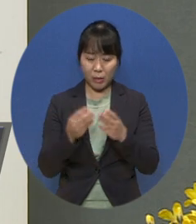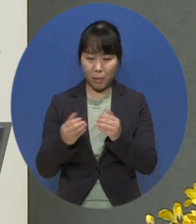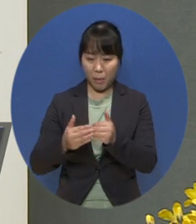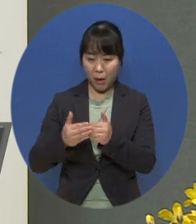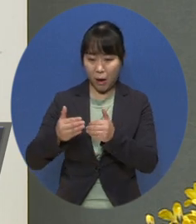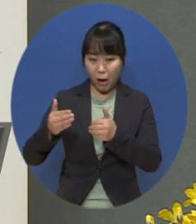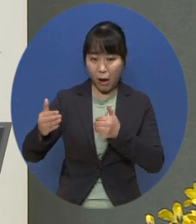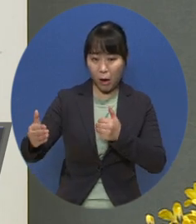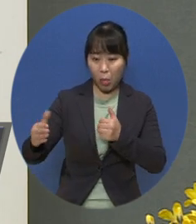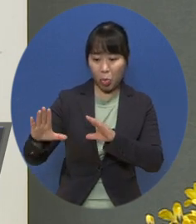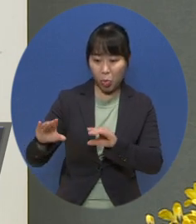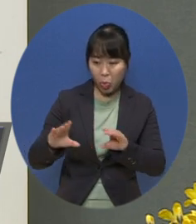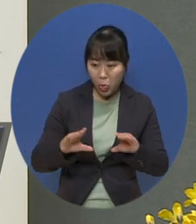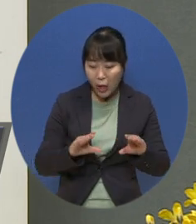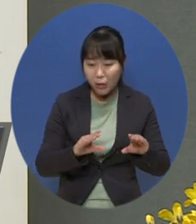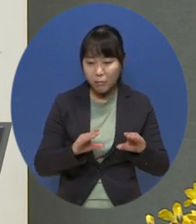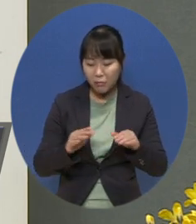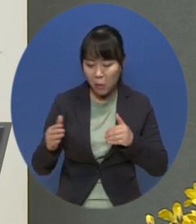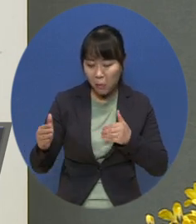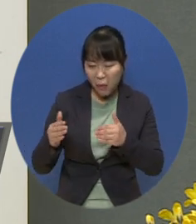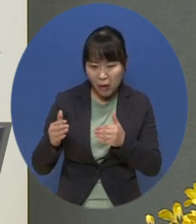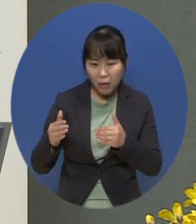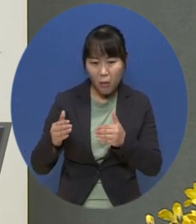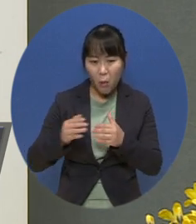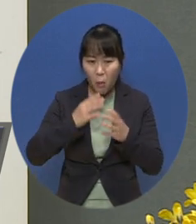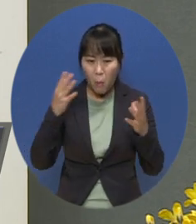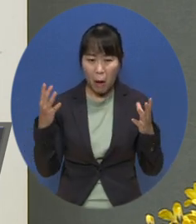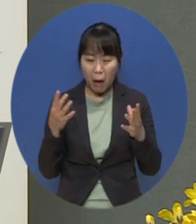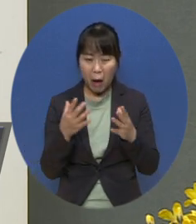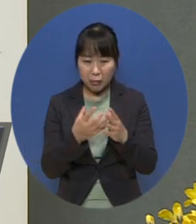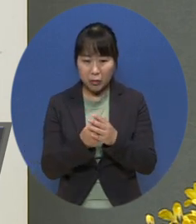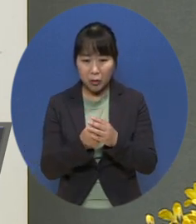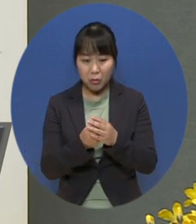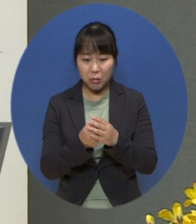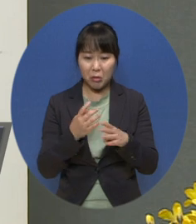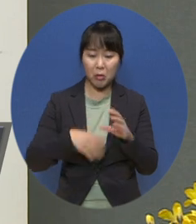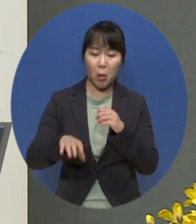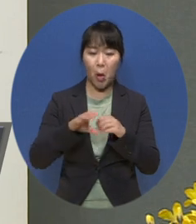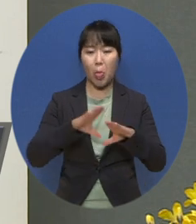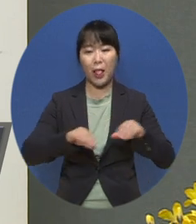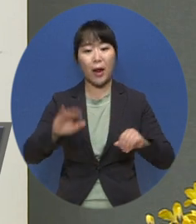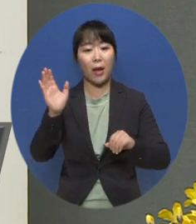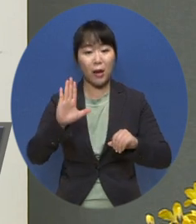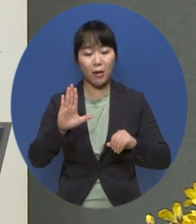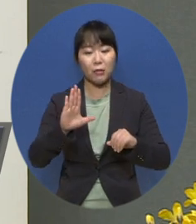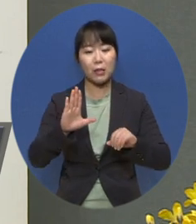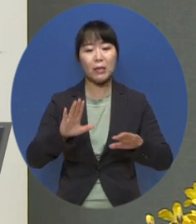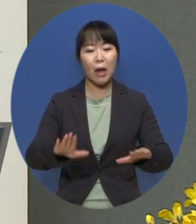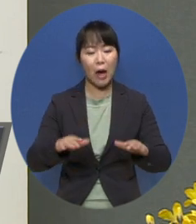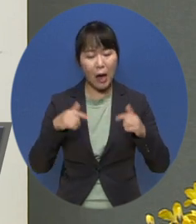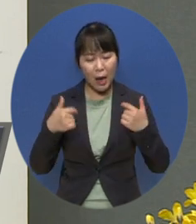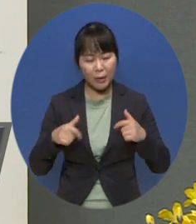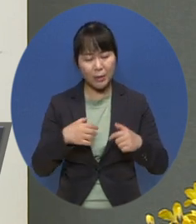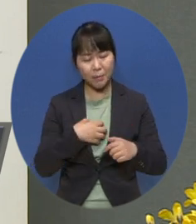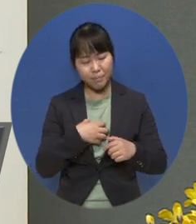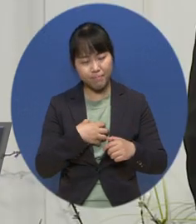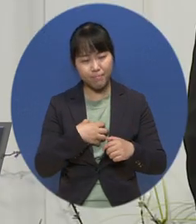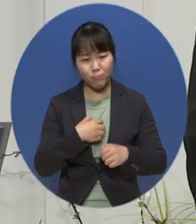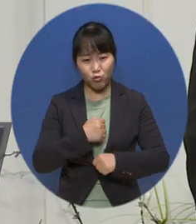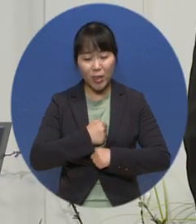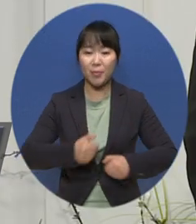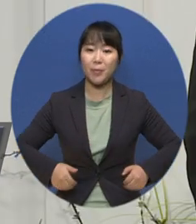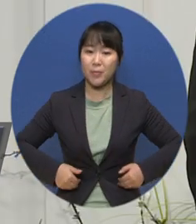해서 모든 것을 져버리는 건 아니고 여러가지 긴장 속에 하루하루를 보내야 할 것 같습니다